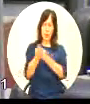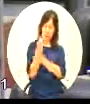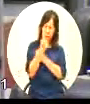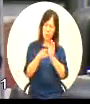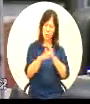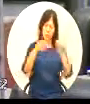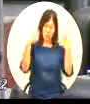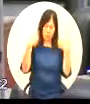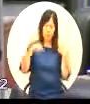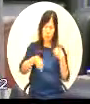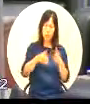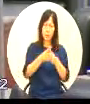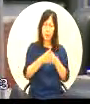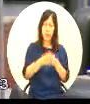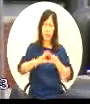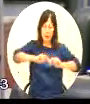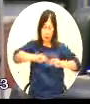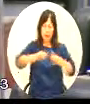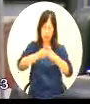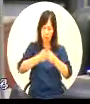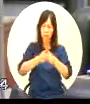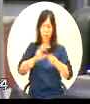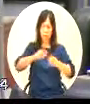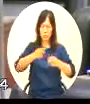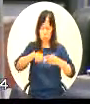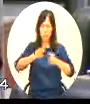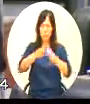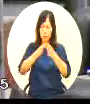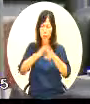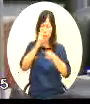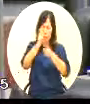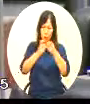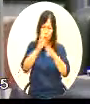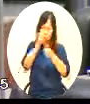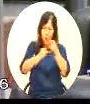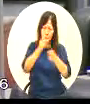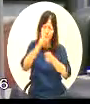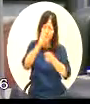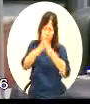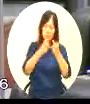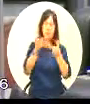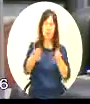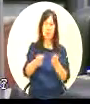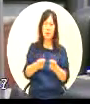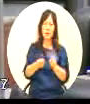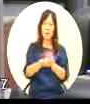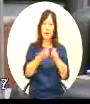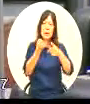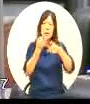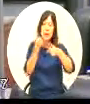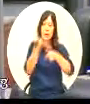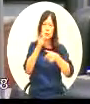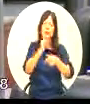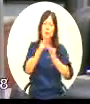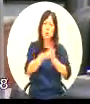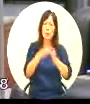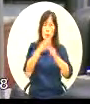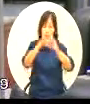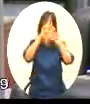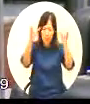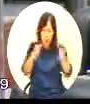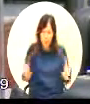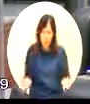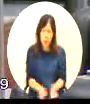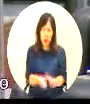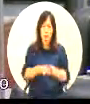承担这个责任，该调整就调整，不要说过了五年十年还是一样、刚刚全峰议员讲的胖葫芦的体育